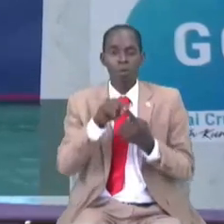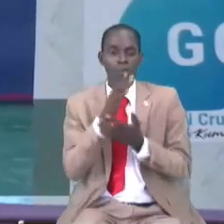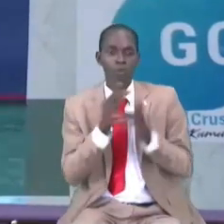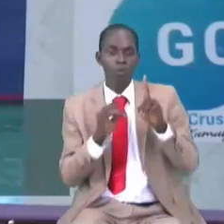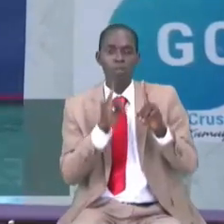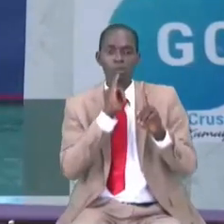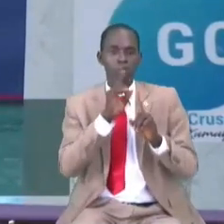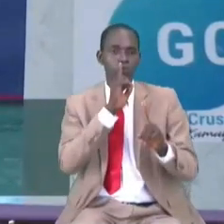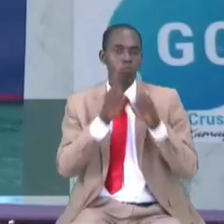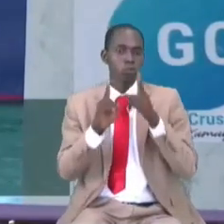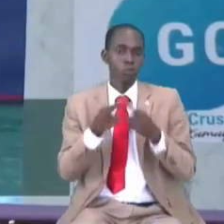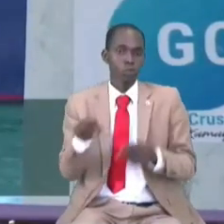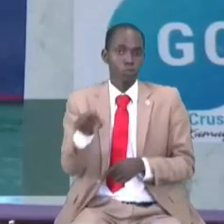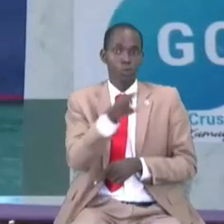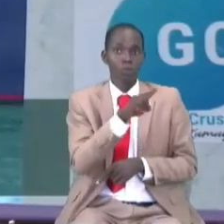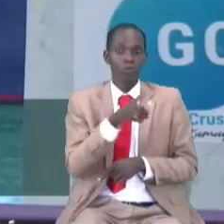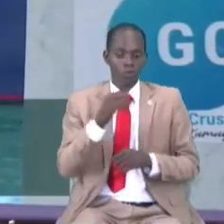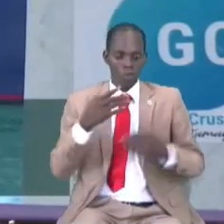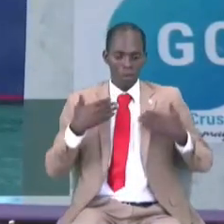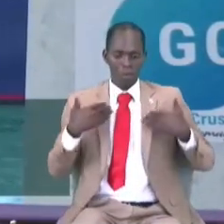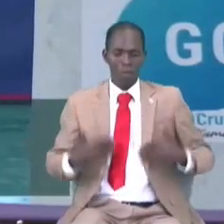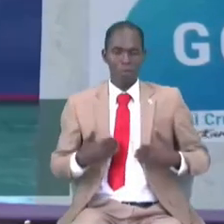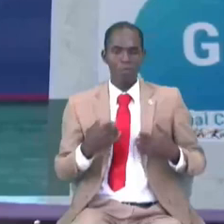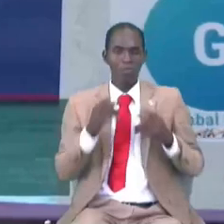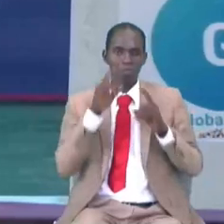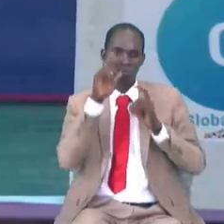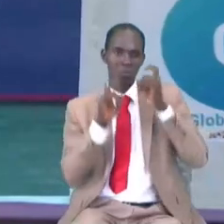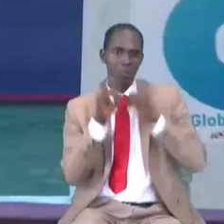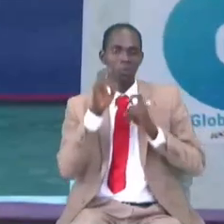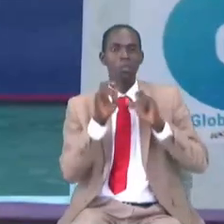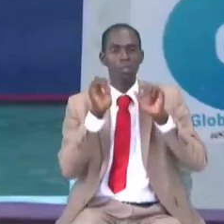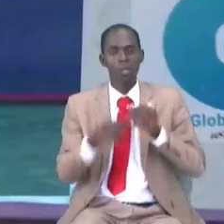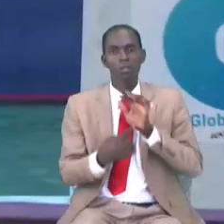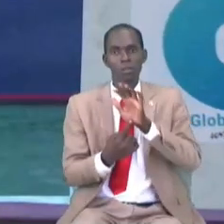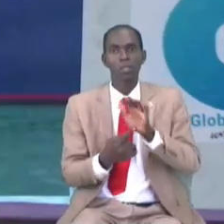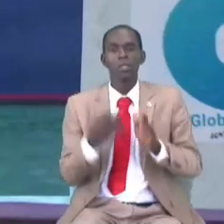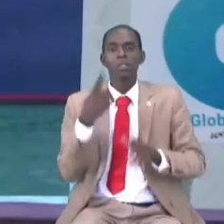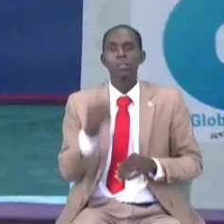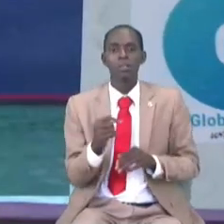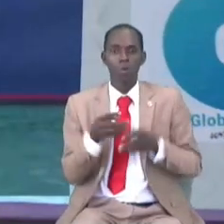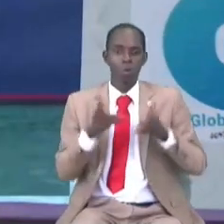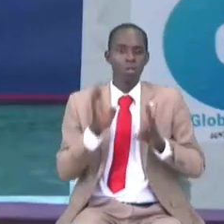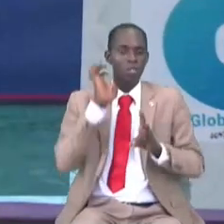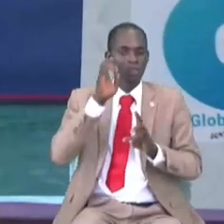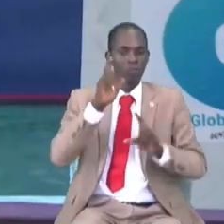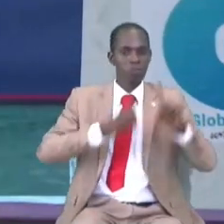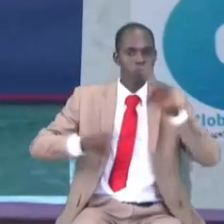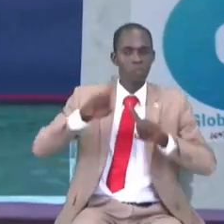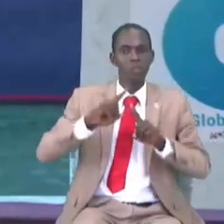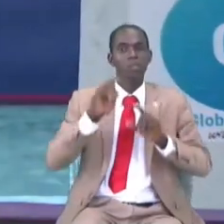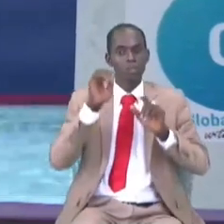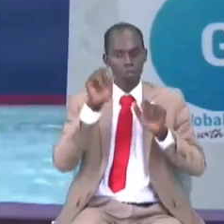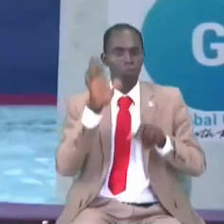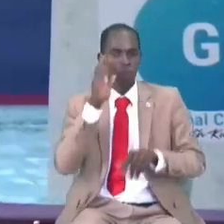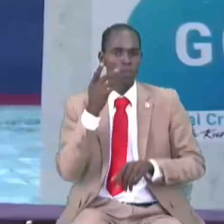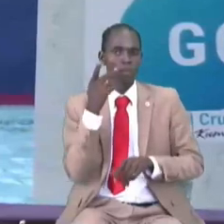son langage corporel parle, le ton de sa voix aussi parle, pour voir si lui-même croit ce qu'il